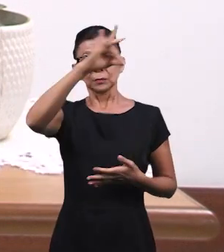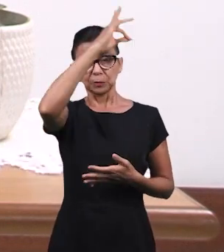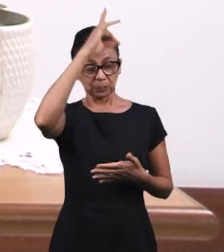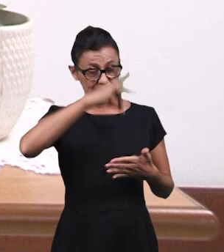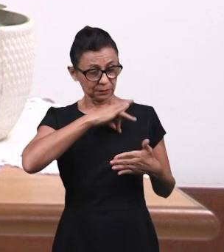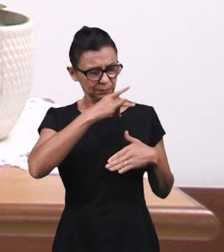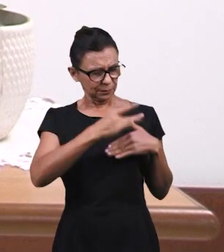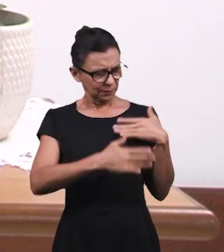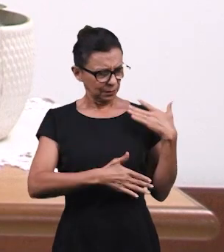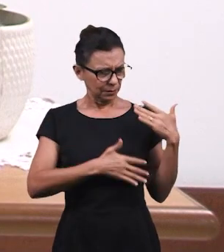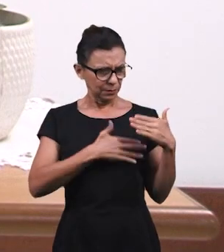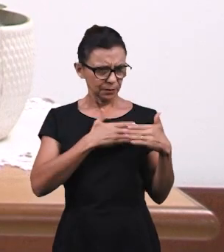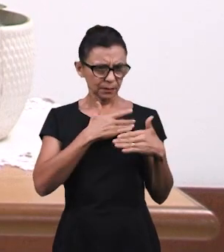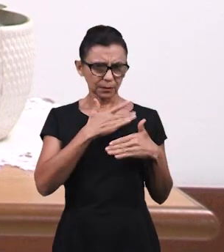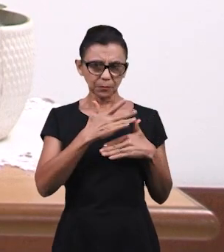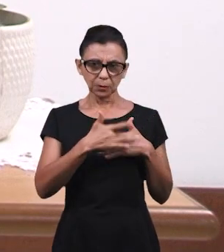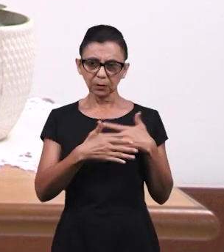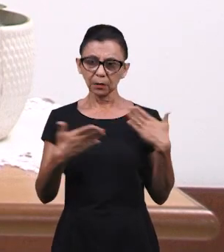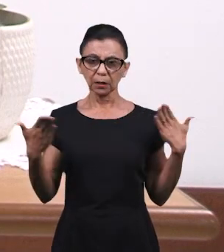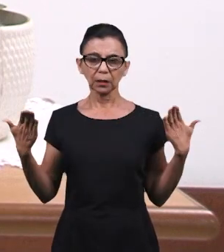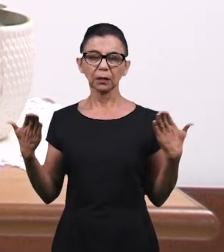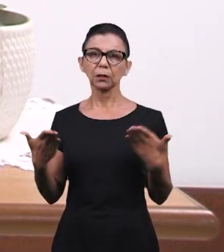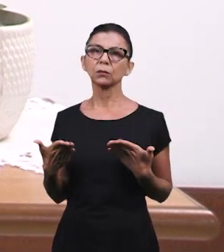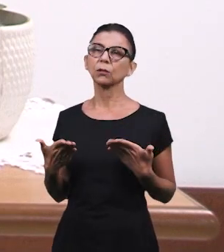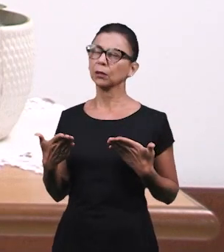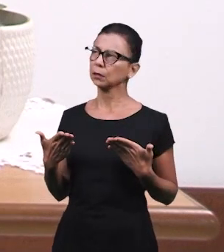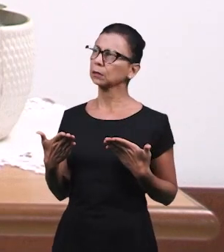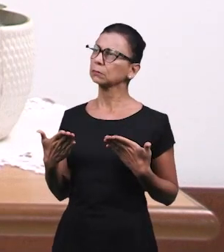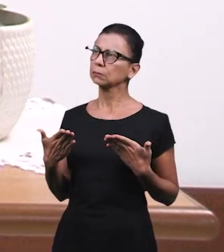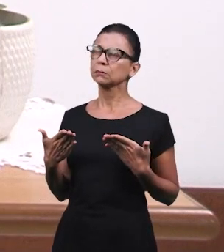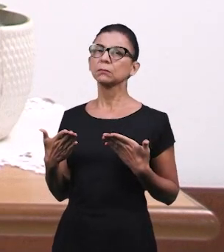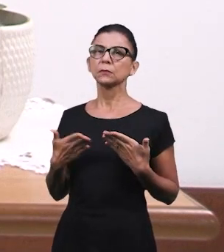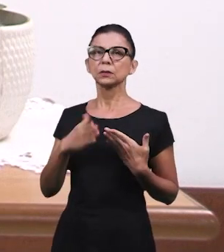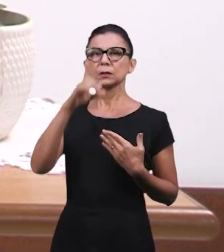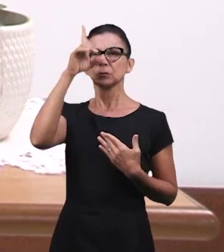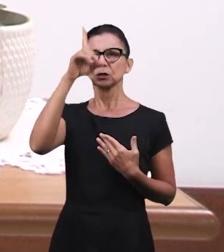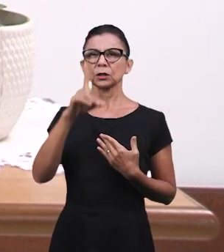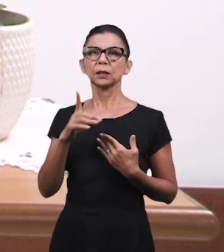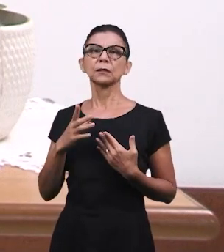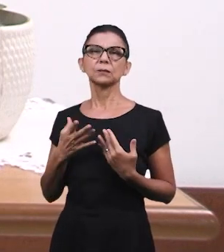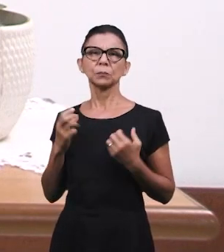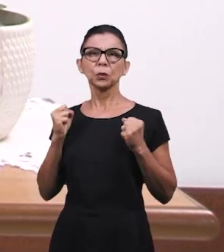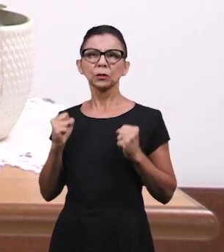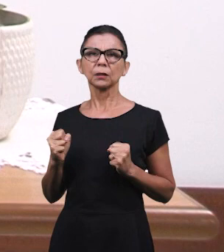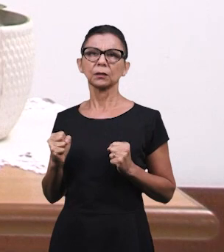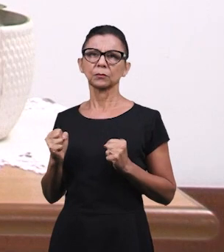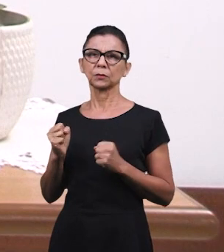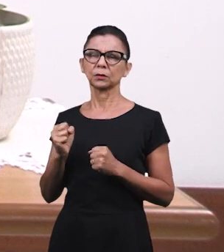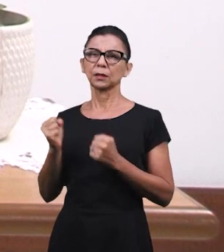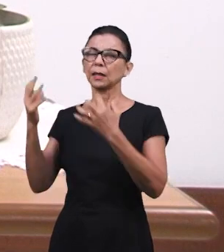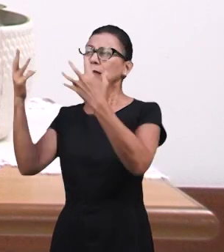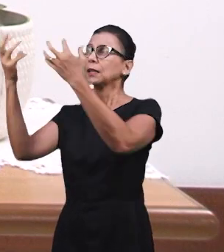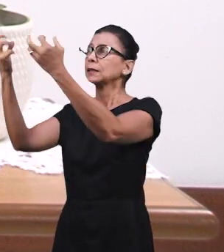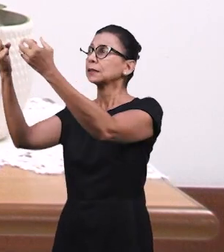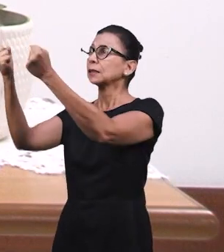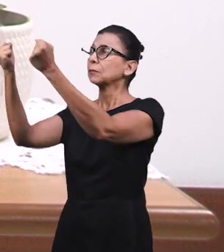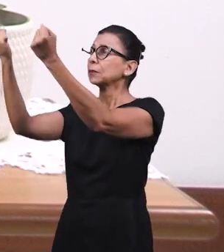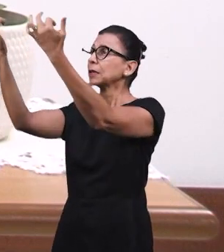будучи исполненными Духа Святого, мы можем получить от Бога благословение,